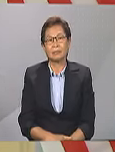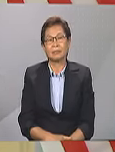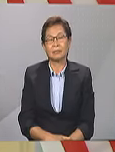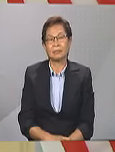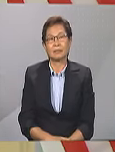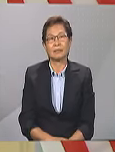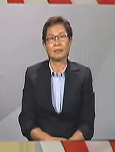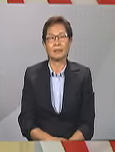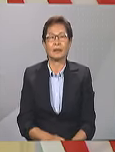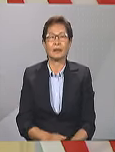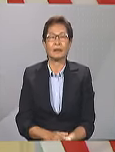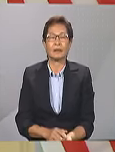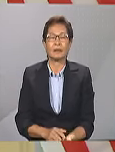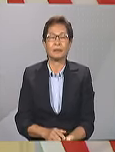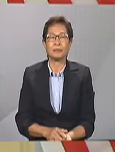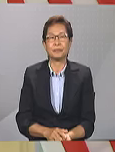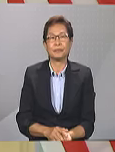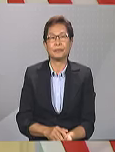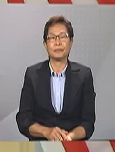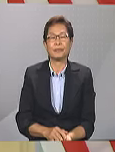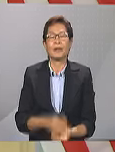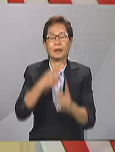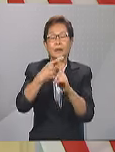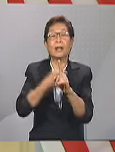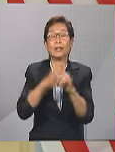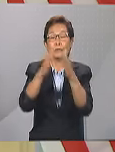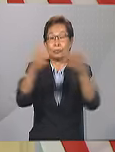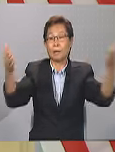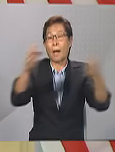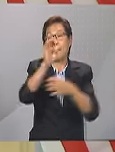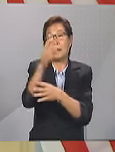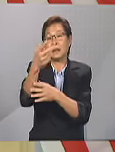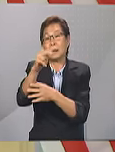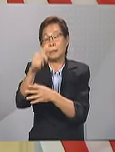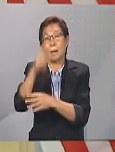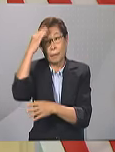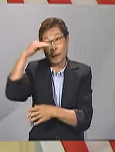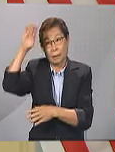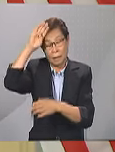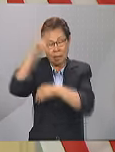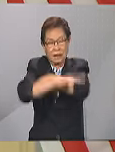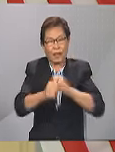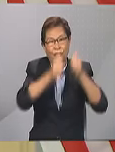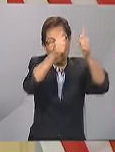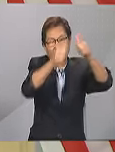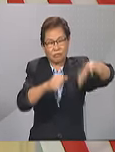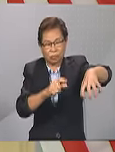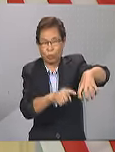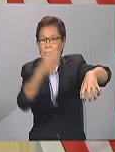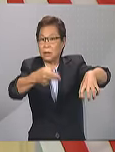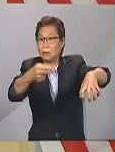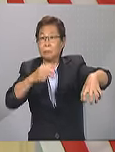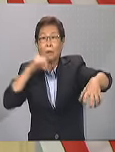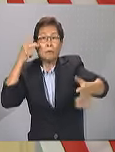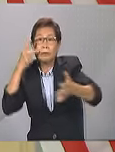nge-rap seekor detik syrian Nama penulis diurutkan sebagai negeri pertama Dzulhijjah setelah tidak lagi